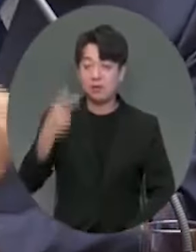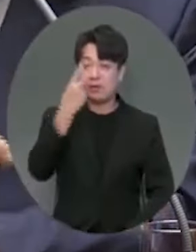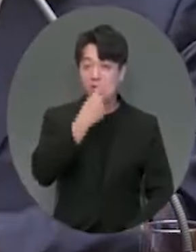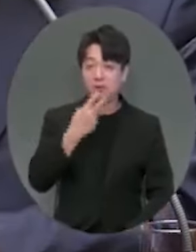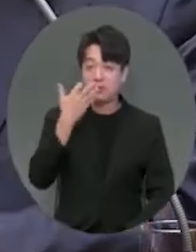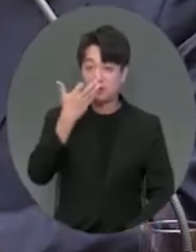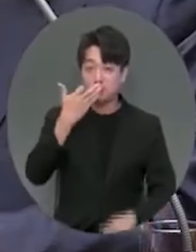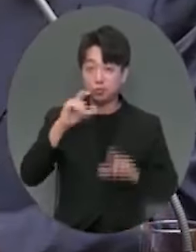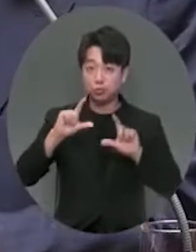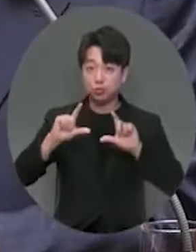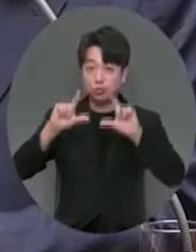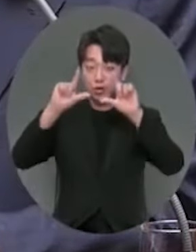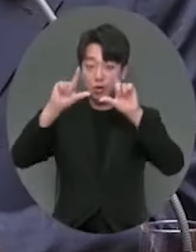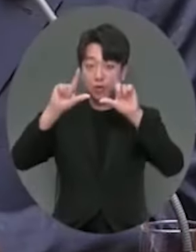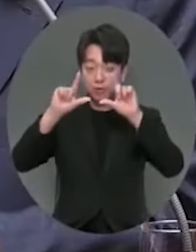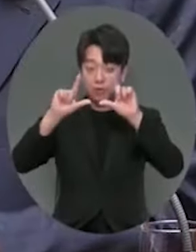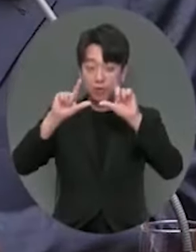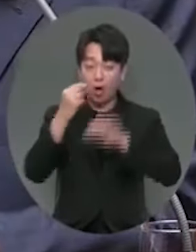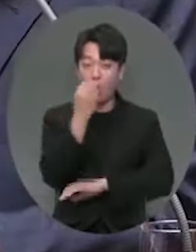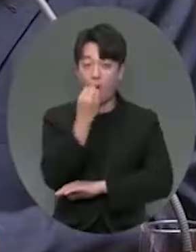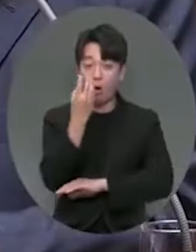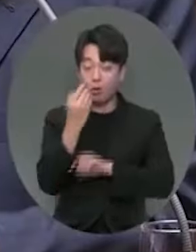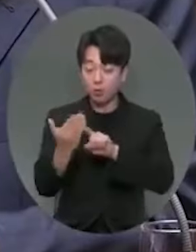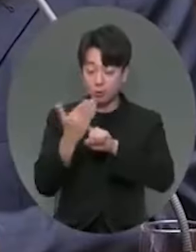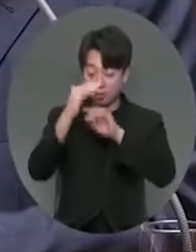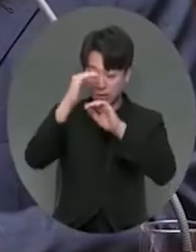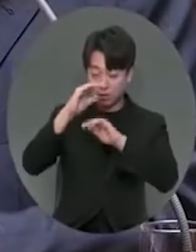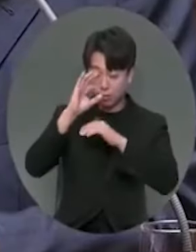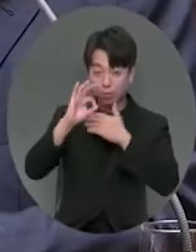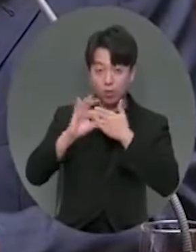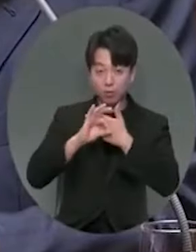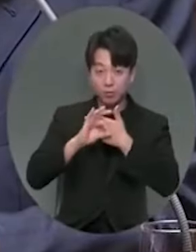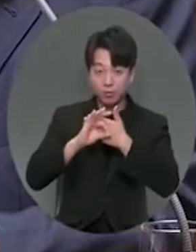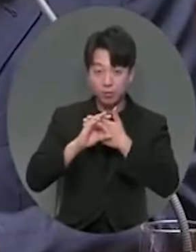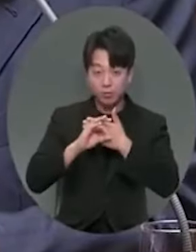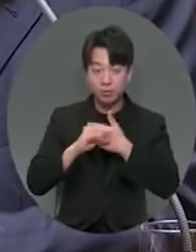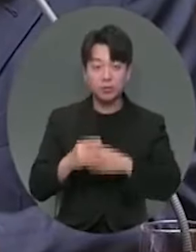6일 연합뉴스에 난 거를 보면 설 연휴 근무 중